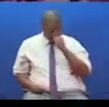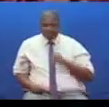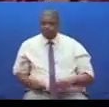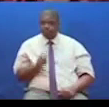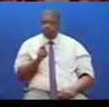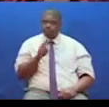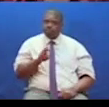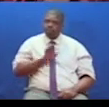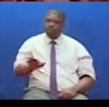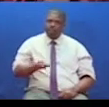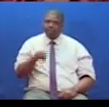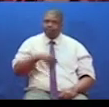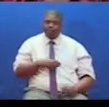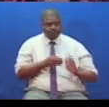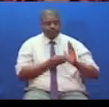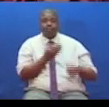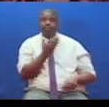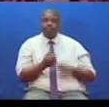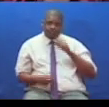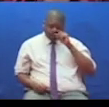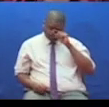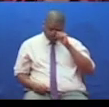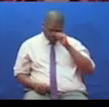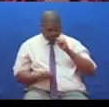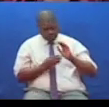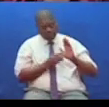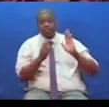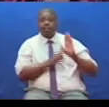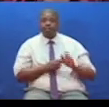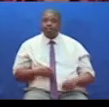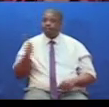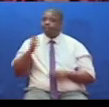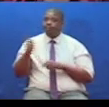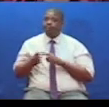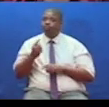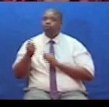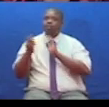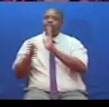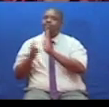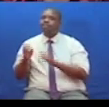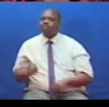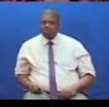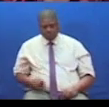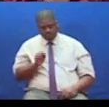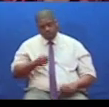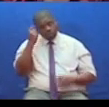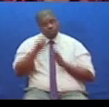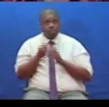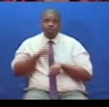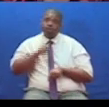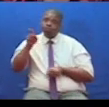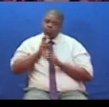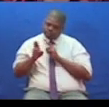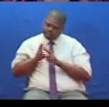hawa. Kwa hiyo sisi ni 95, 97, Kenya 170. Ndio maana wakati ule